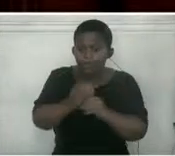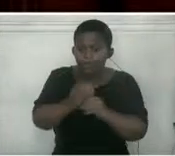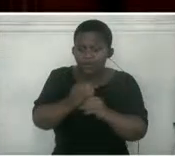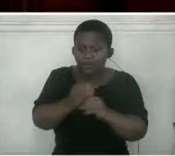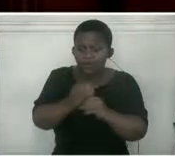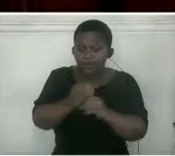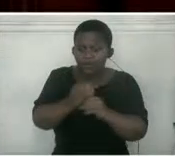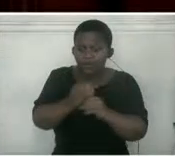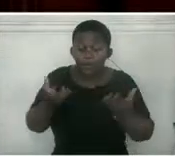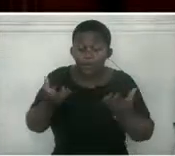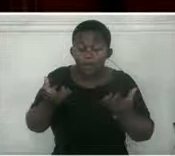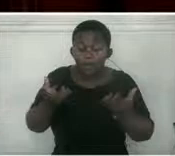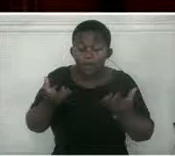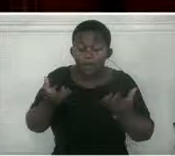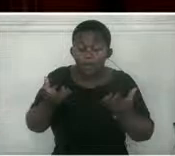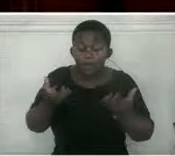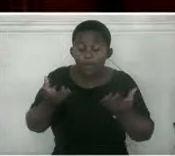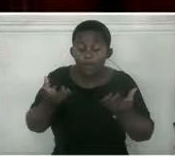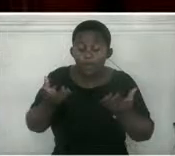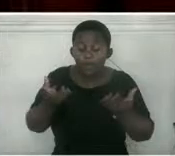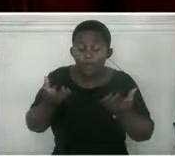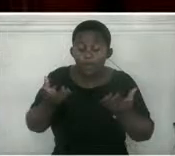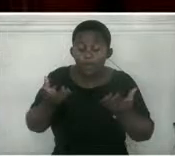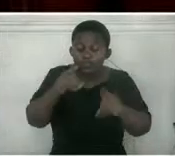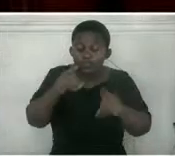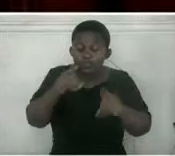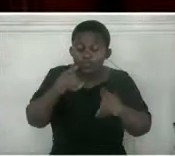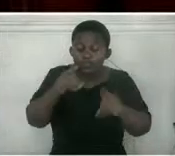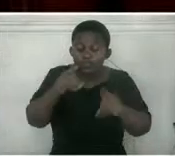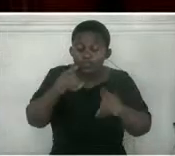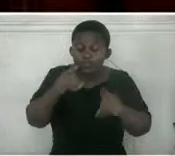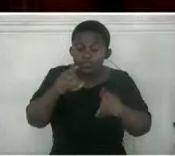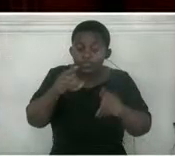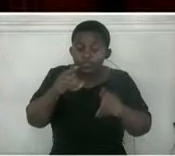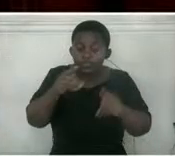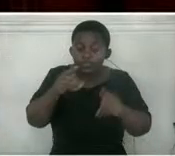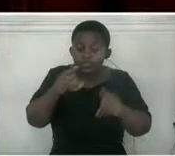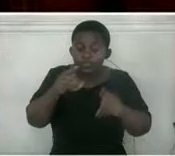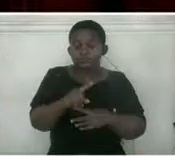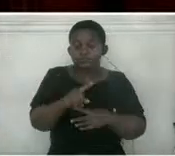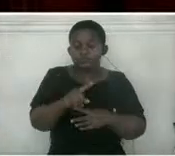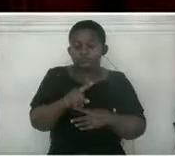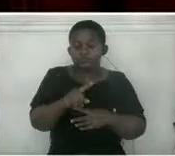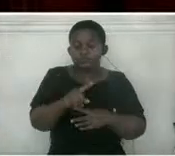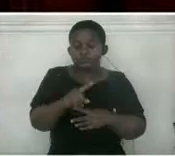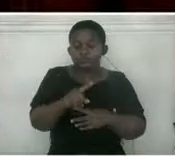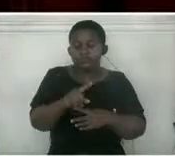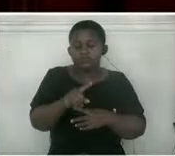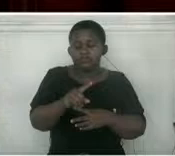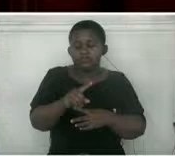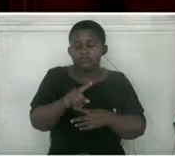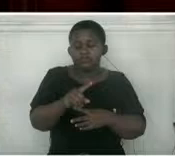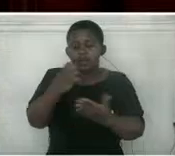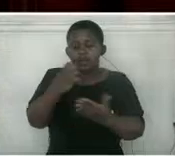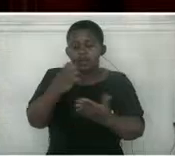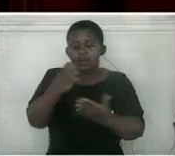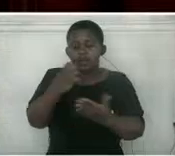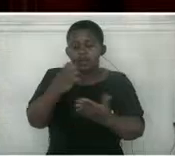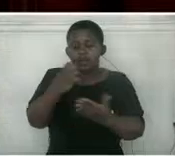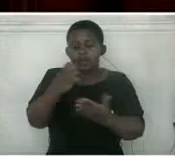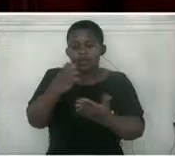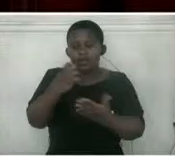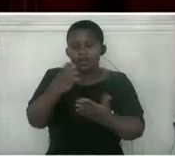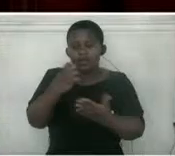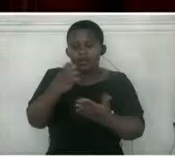la sithi sivula khona amathuba omnotho. Lolu xhaso luyischeme esingaphansi kweDepartment ya